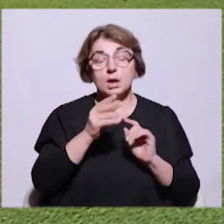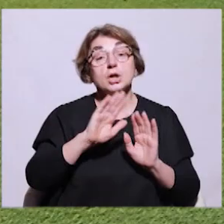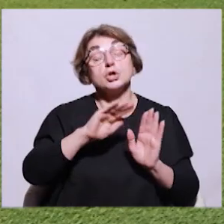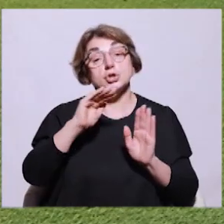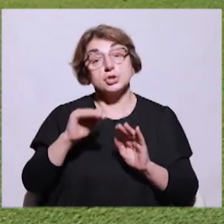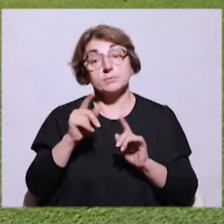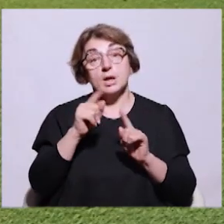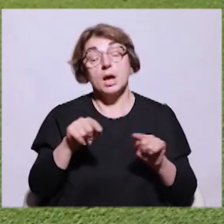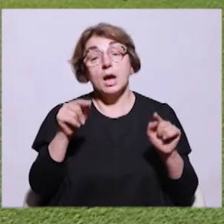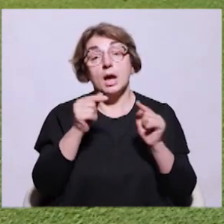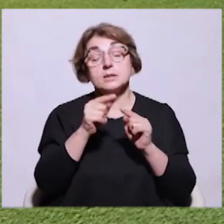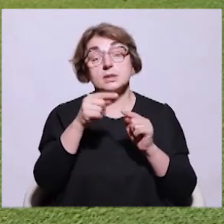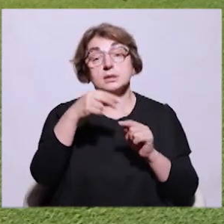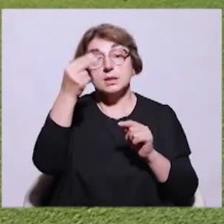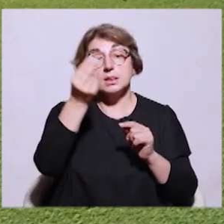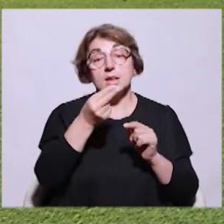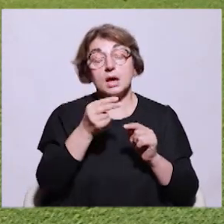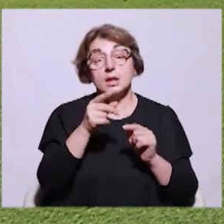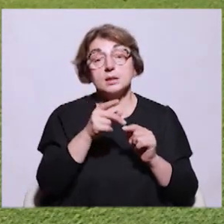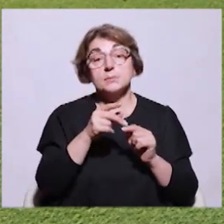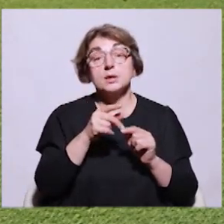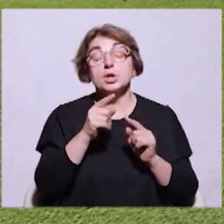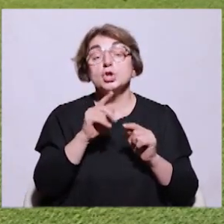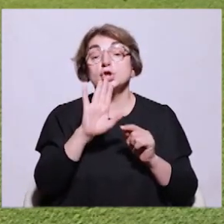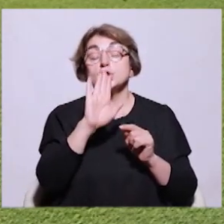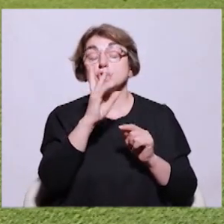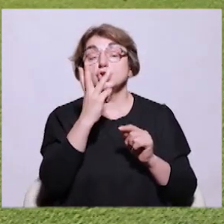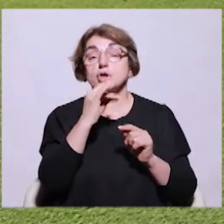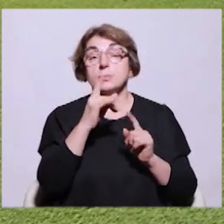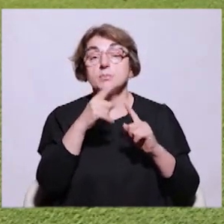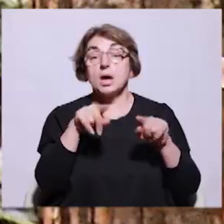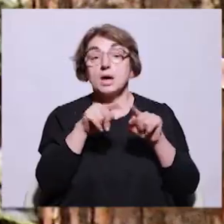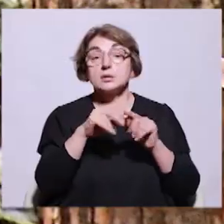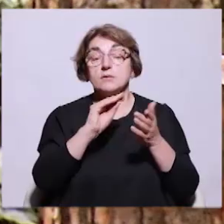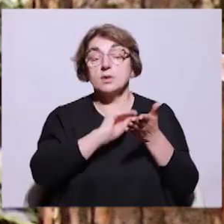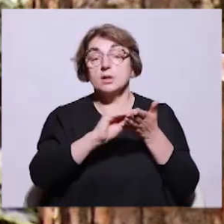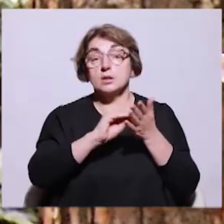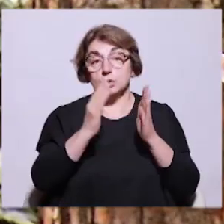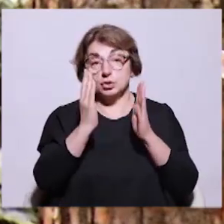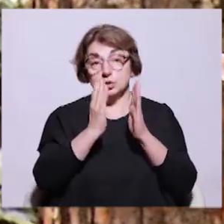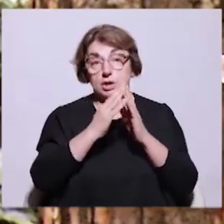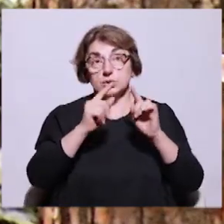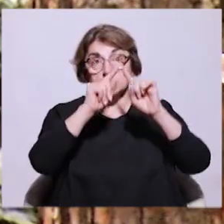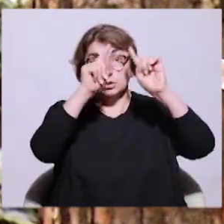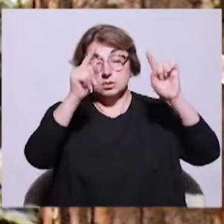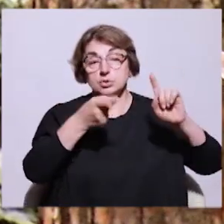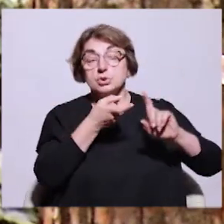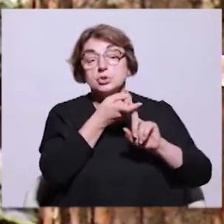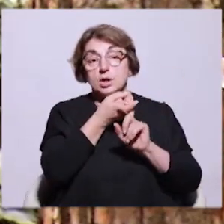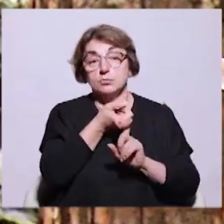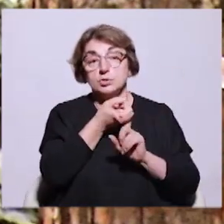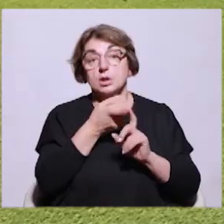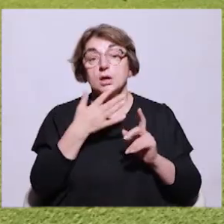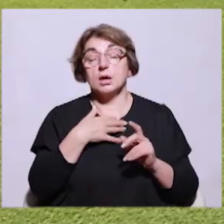შემდეგიც, ასეთი ნახატები არა მარტო შირმებზე, არამედ იხატებოდა სახში დასაკიდათაც. და აი